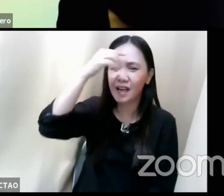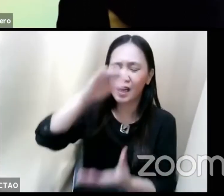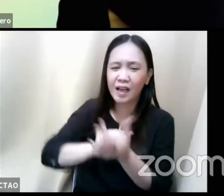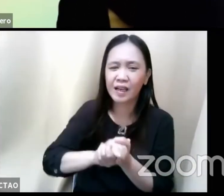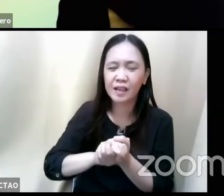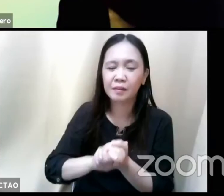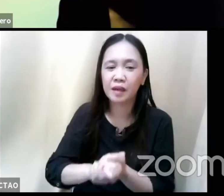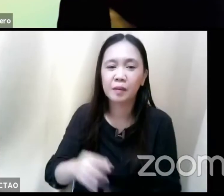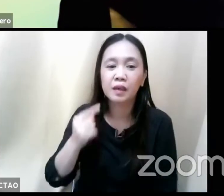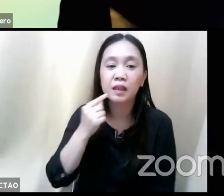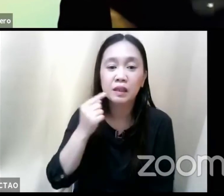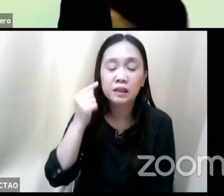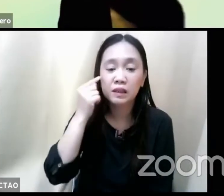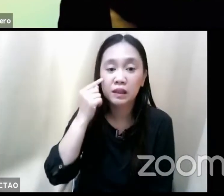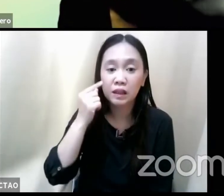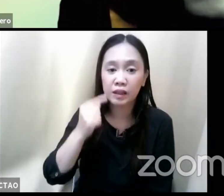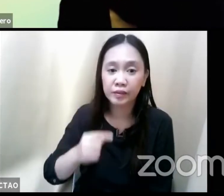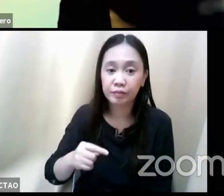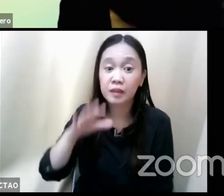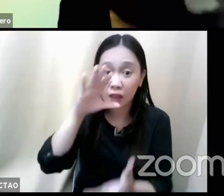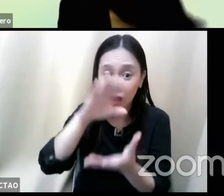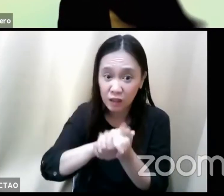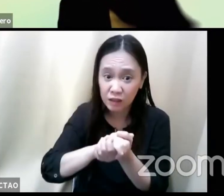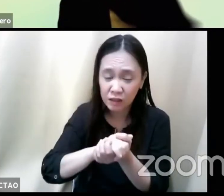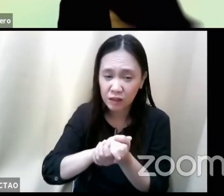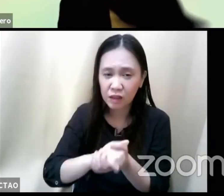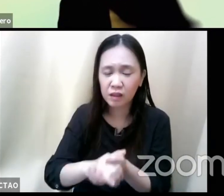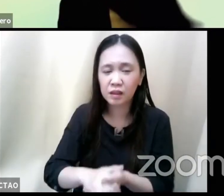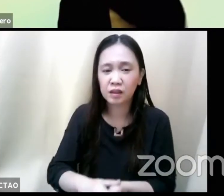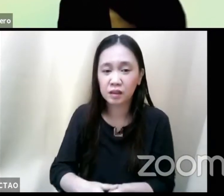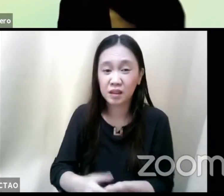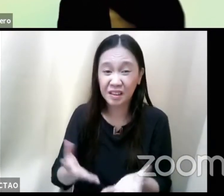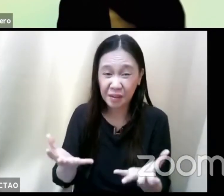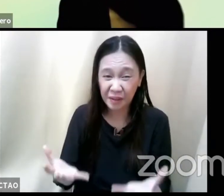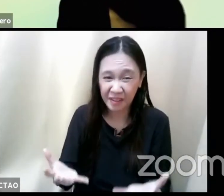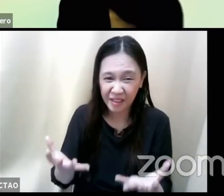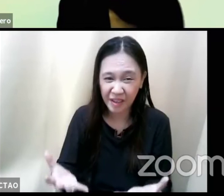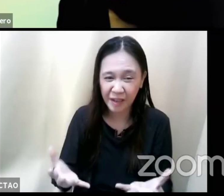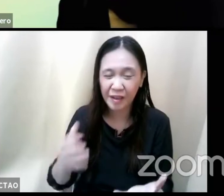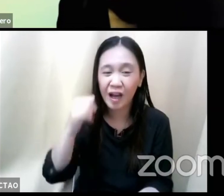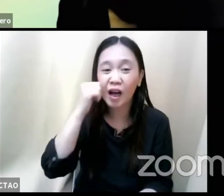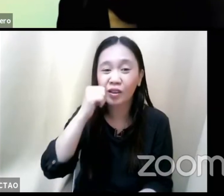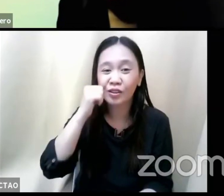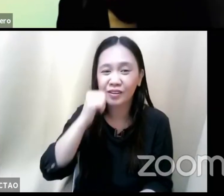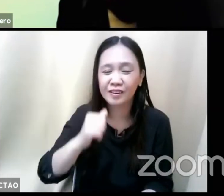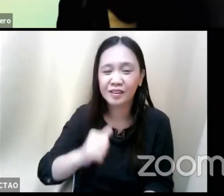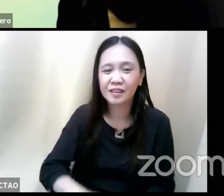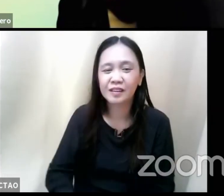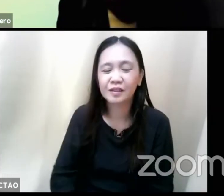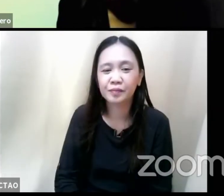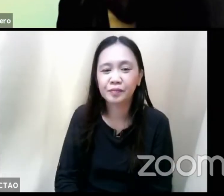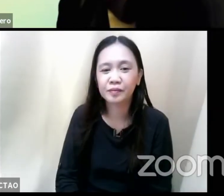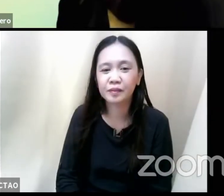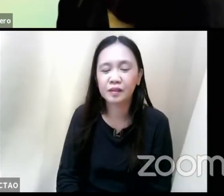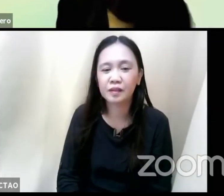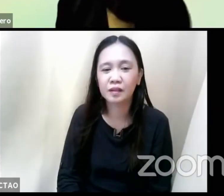eh. Yeah, opo. May kabigatan yon yung babae, di ba? Opo. Kaya hindi na